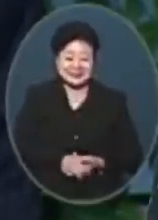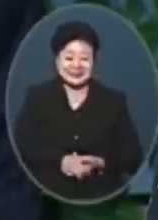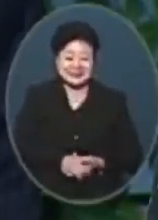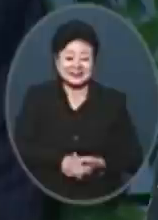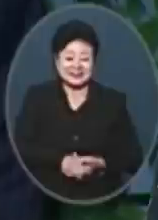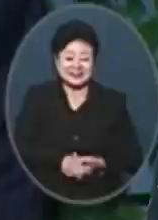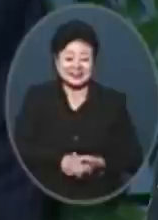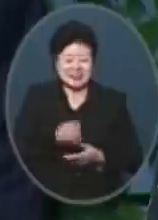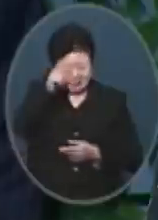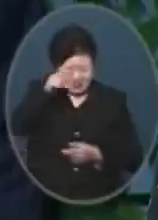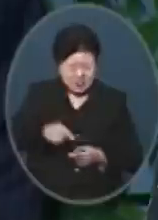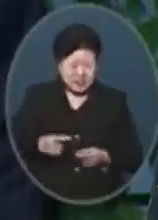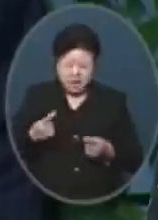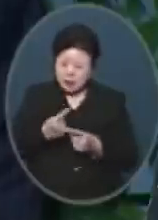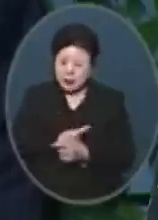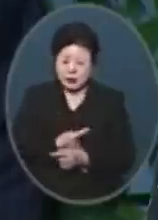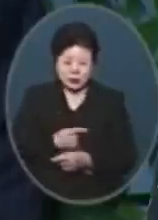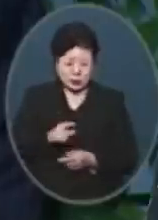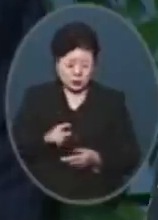온천지가 다 막혀도